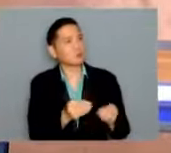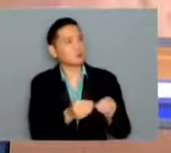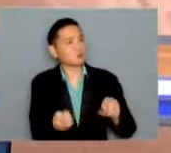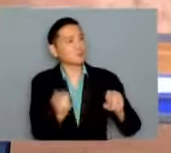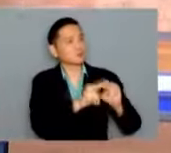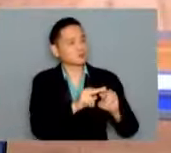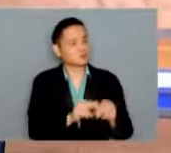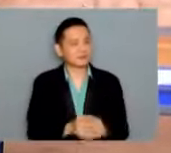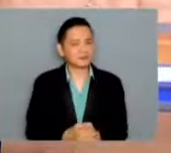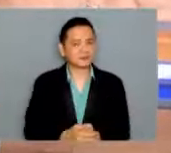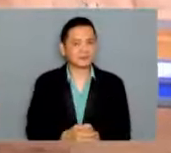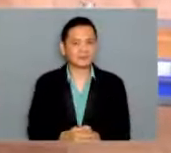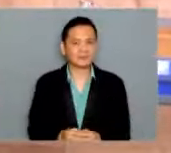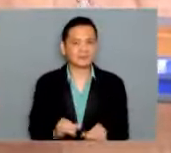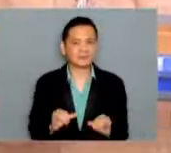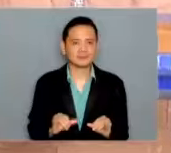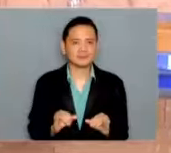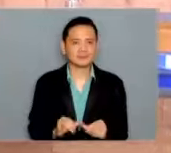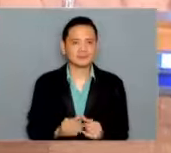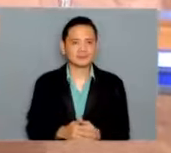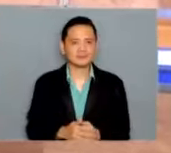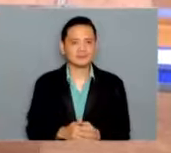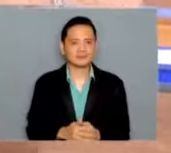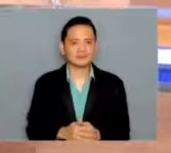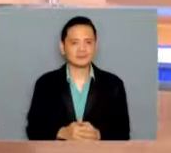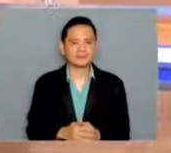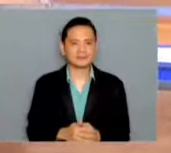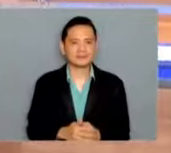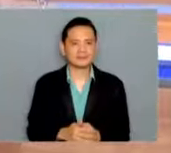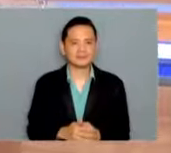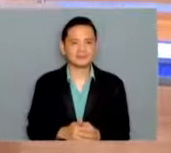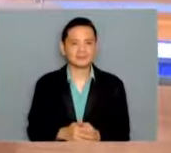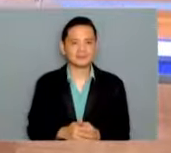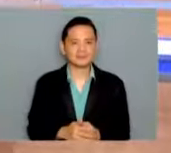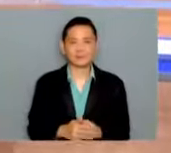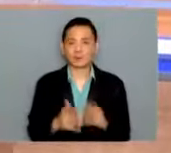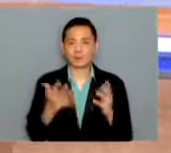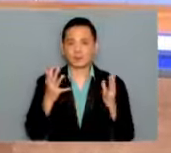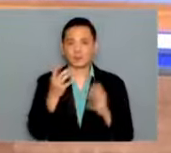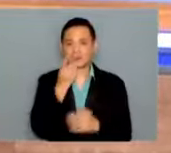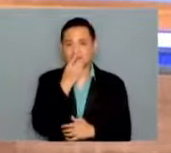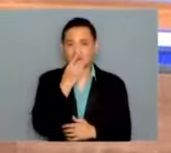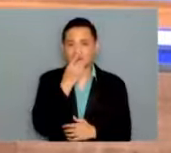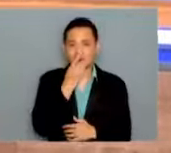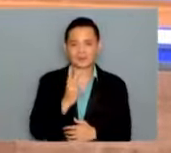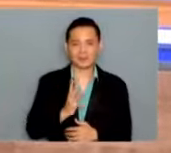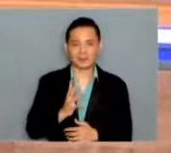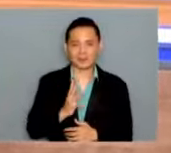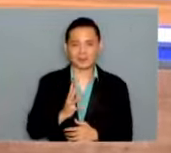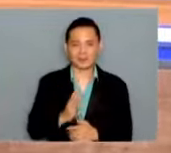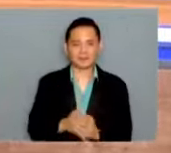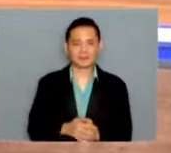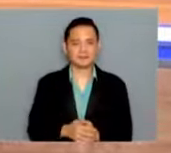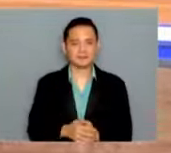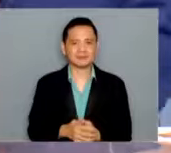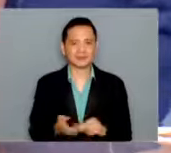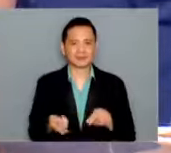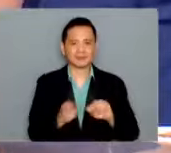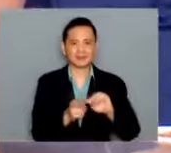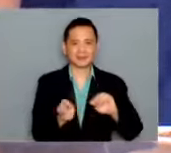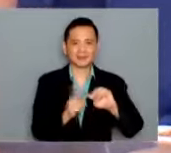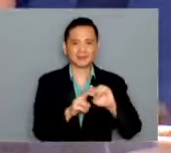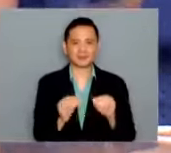Sa buong araw. Pero dahil hindi ako kumakain. Pero dahil hindi kayo diabetiko, Sir Mark, ano ka ba makakain? Pwede po. Ini-initiate ko